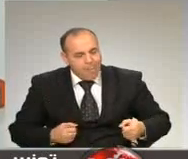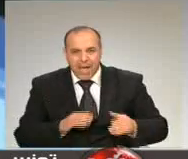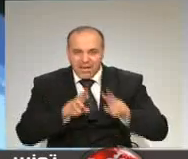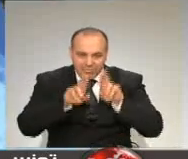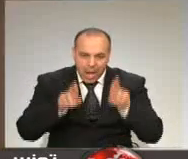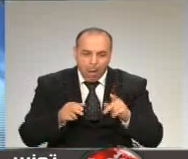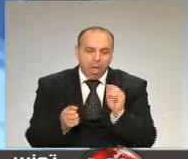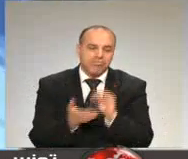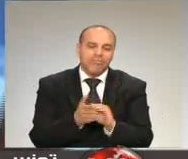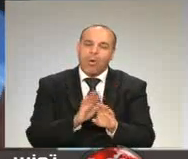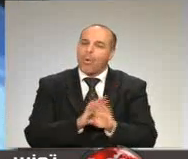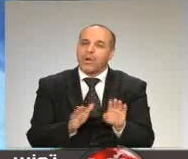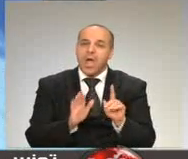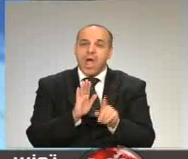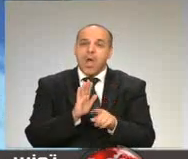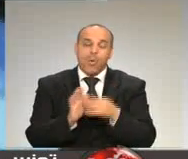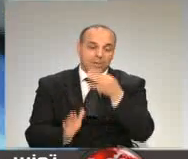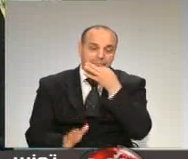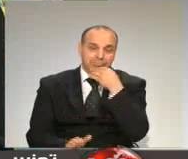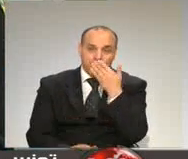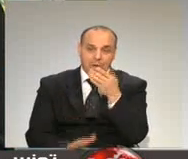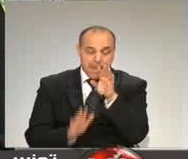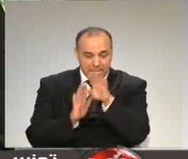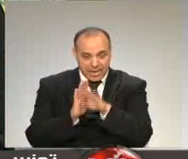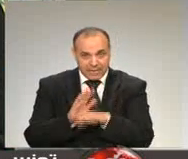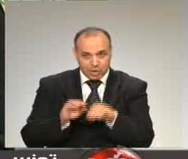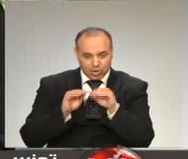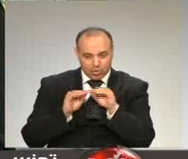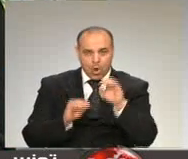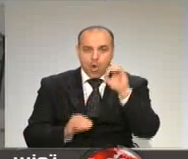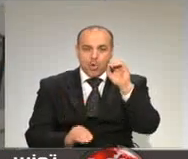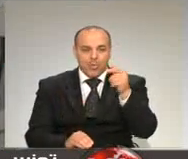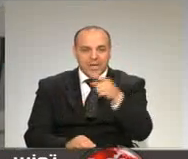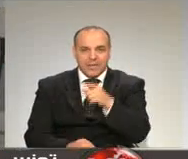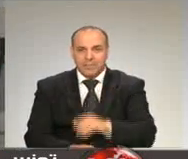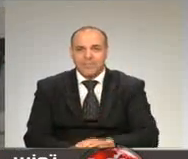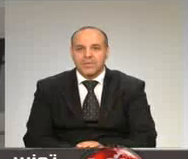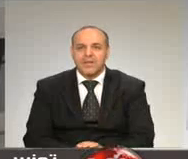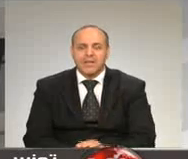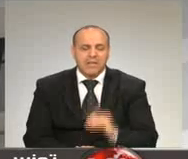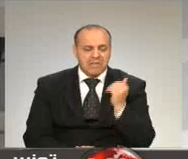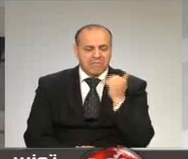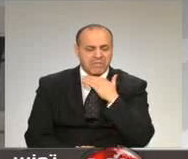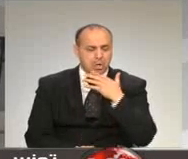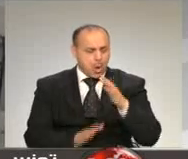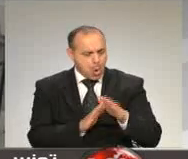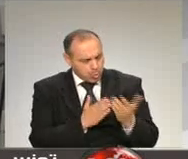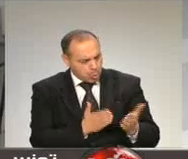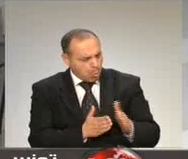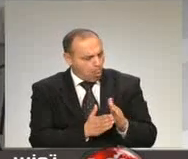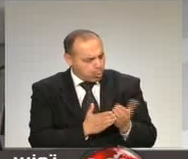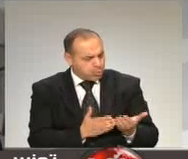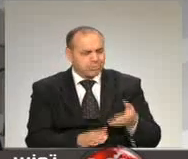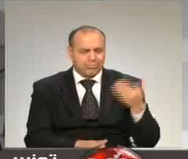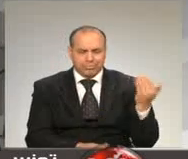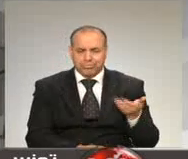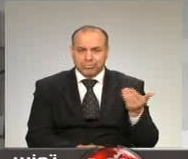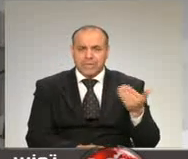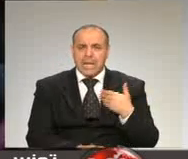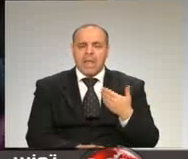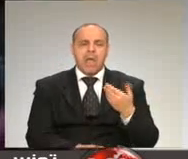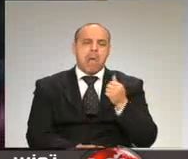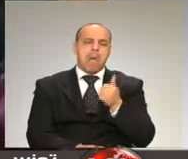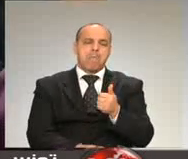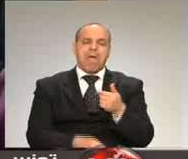الصغيرة، فهم أول المستفيدين من برنامج التربية الرقمية. لوش في صفيصة مش كيف الكتب صفة، حسيت حاجة